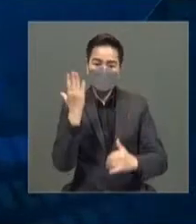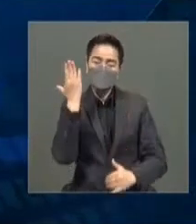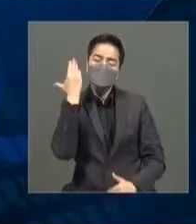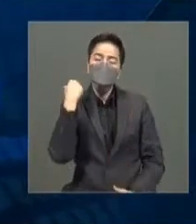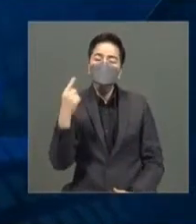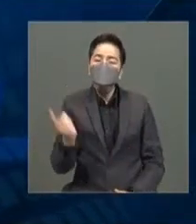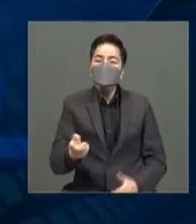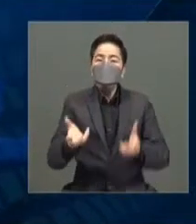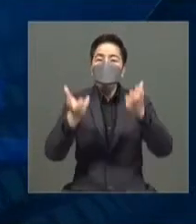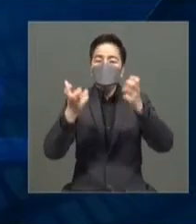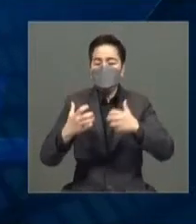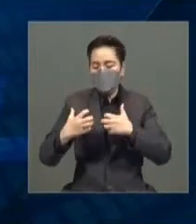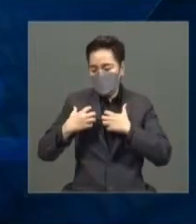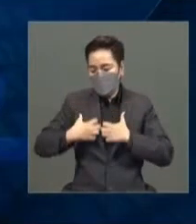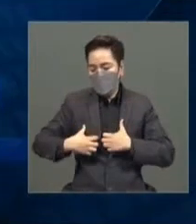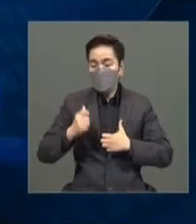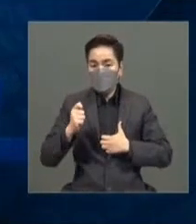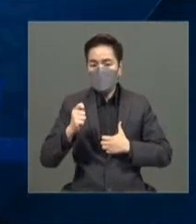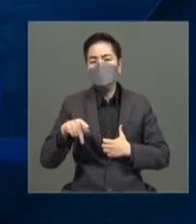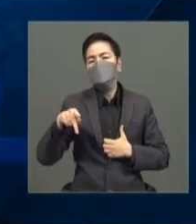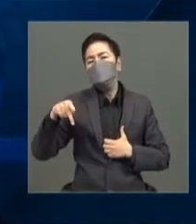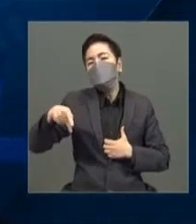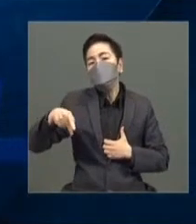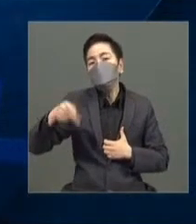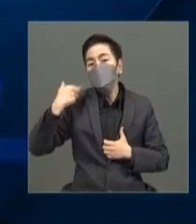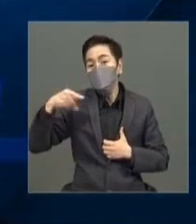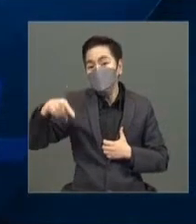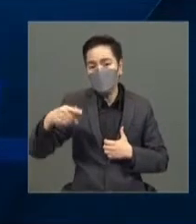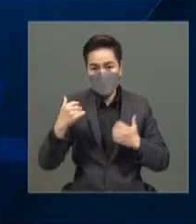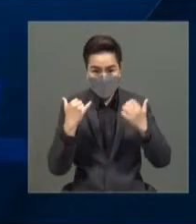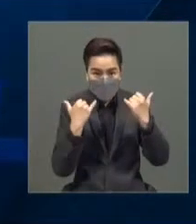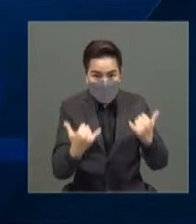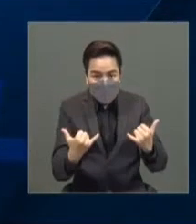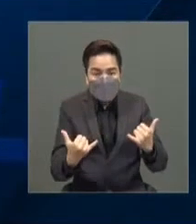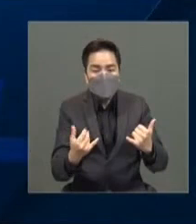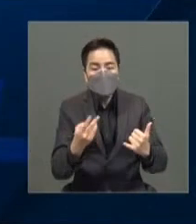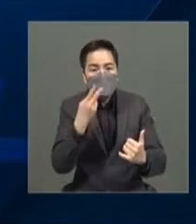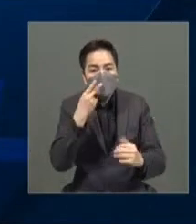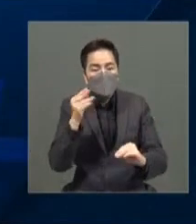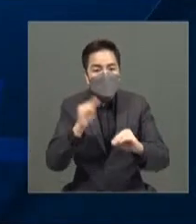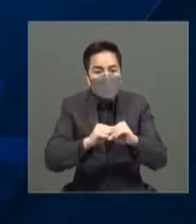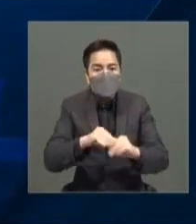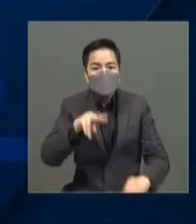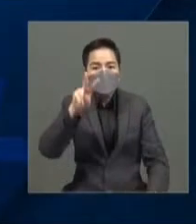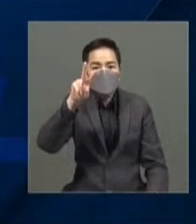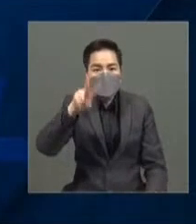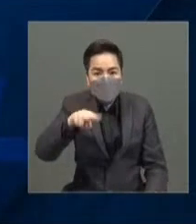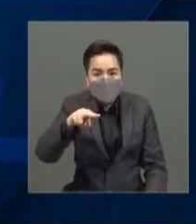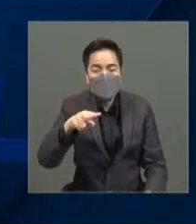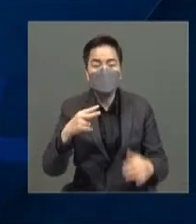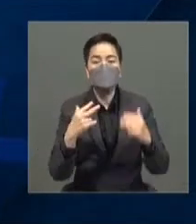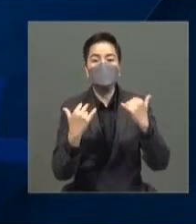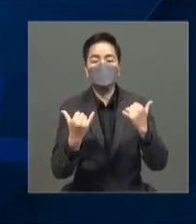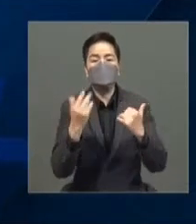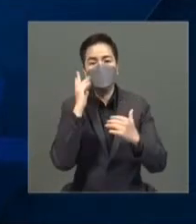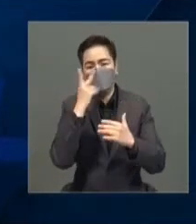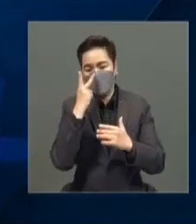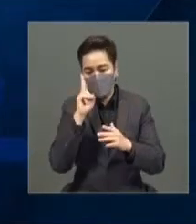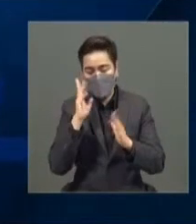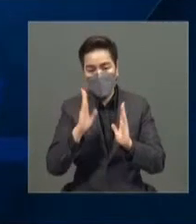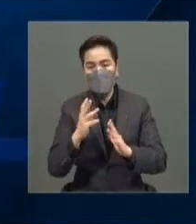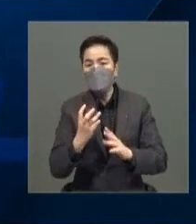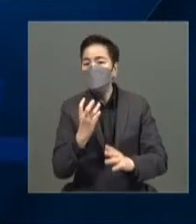เมื่อก่อนนี้อาการหนักปอดอักเสบจะอยู่ที่พันต้นๆ ตอนนี้รายงานต่อเนื่องเป็น 2,000 กว่านะคะแล้วก็ยอดผู้